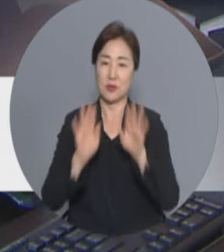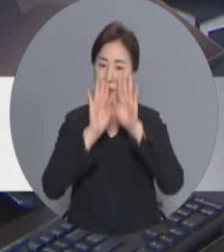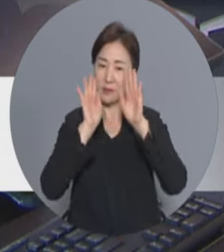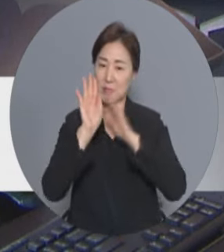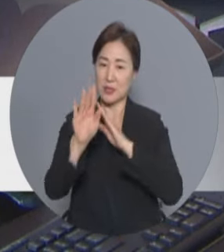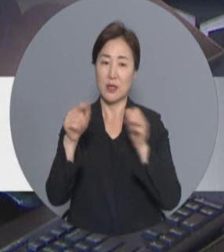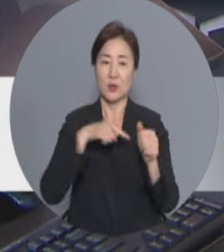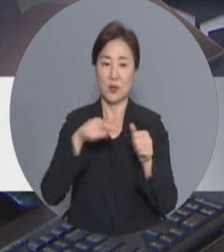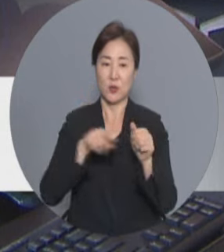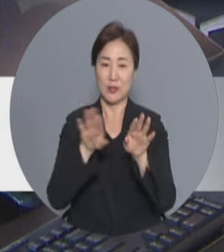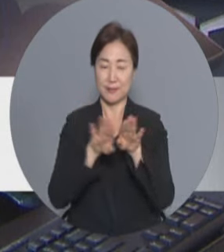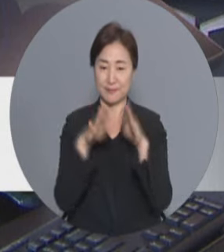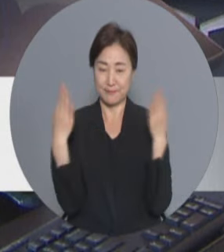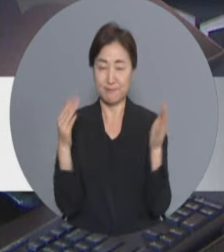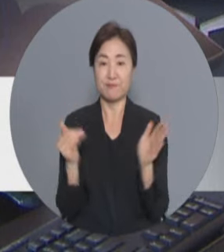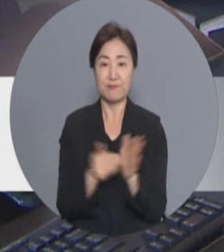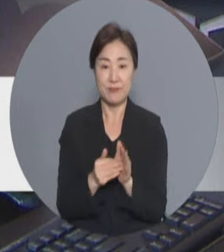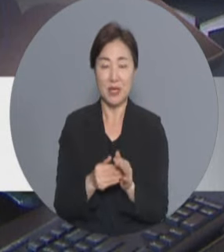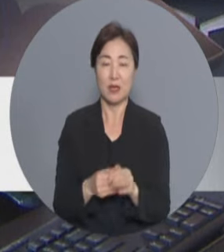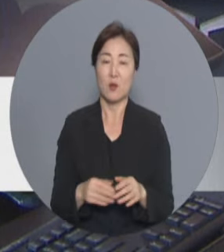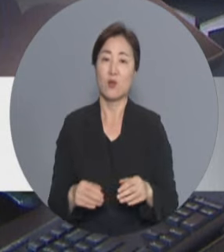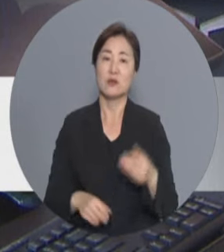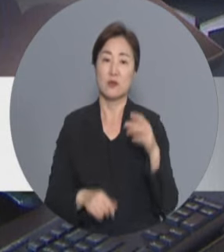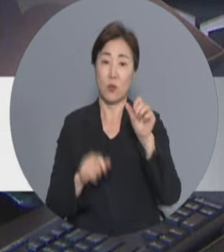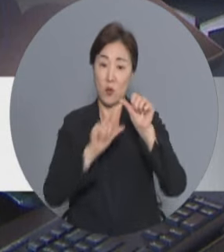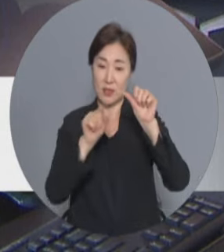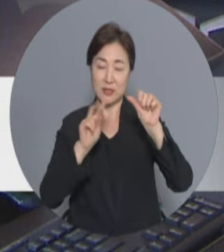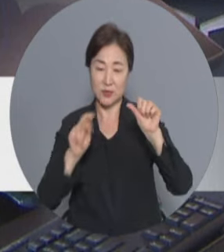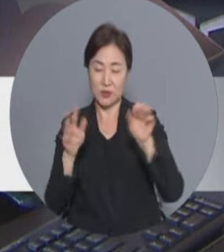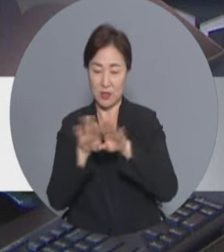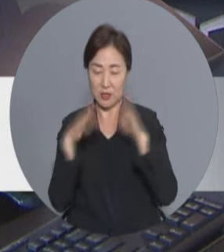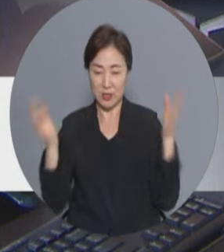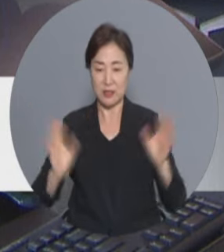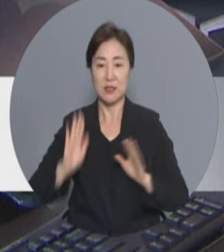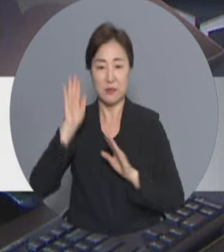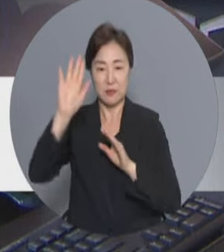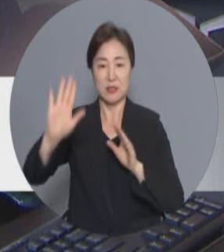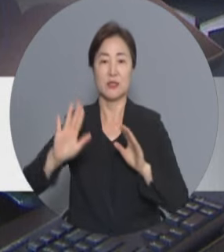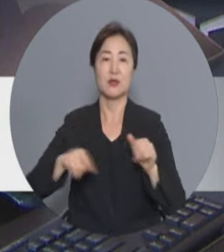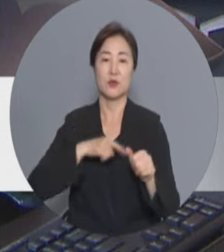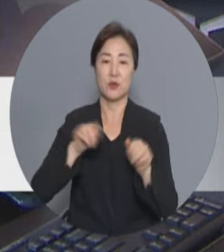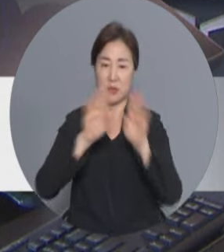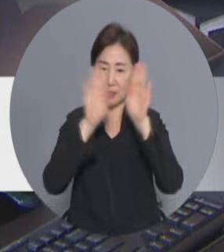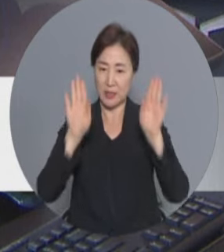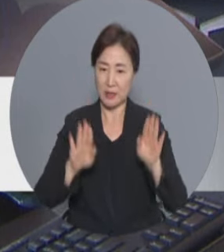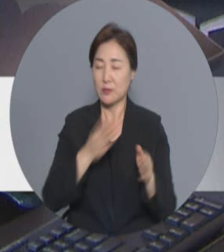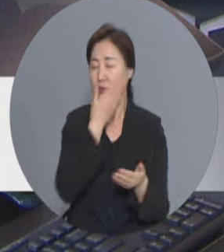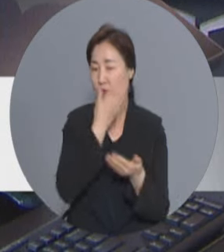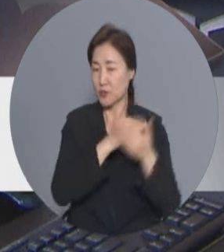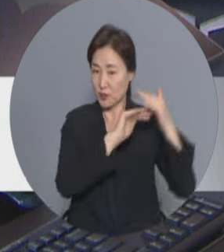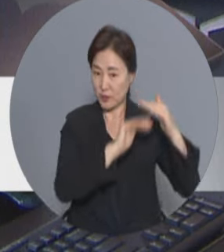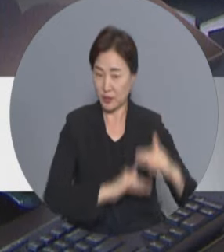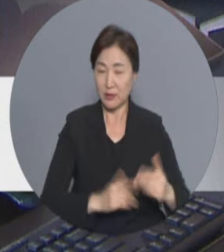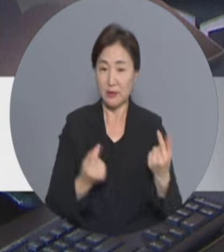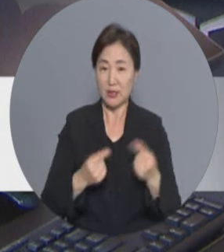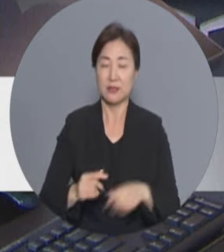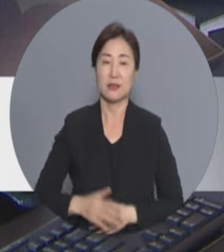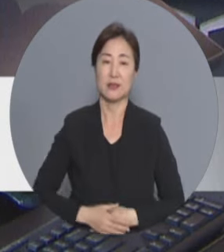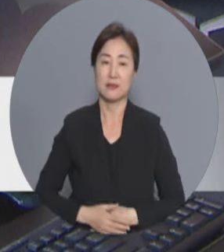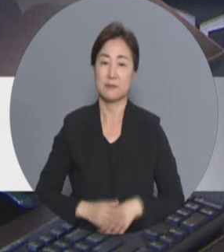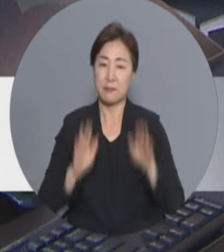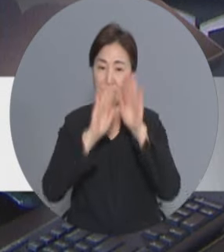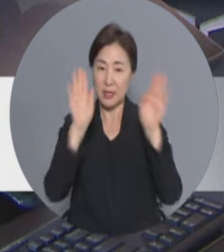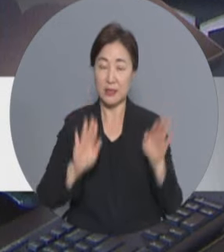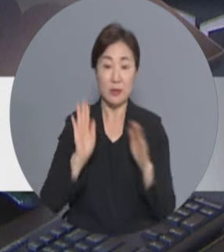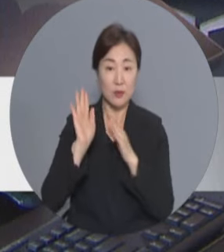공개됐습니다. 이 미래 교실은 오는 29일 열리는 글로컬 미래 교육 박람회 핵심 콘텐츠인데요. 전남교육청은 박람회를 거쳐